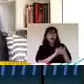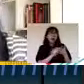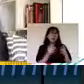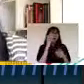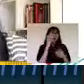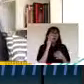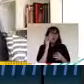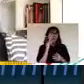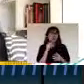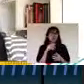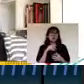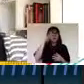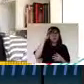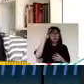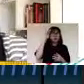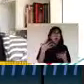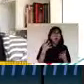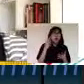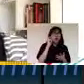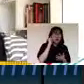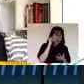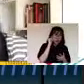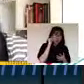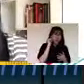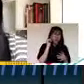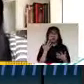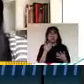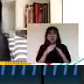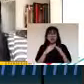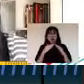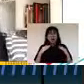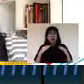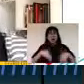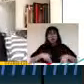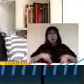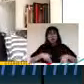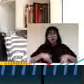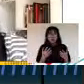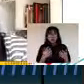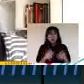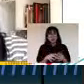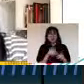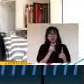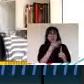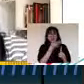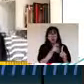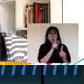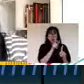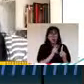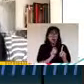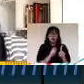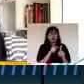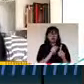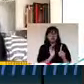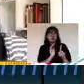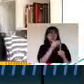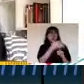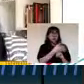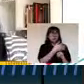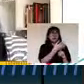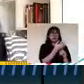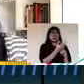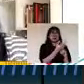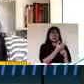Kemudian entitas yang dilindungi dalam mekanisme perlindungan data pribadi adalah orang per orang, natural person, bukan badan hukum. Kemudian seseorang yang